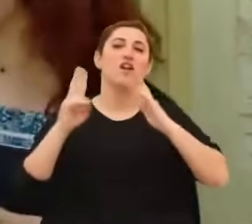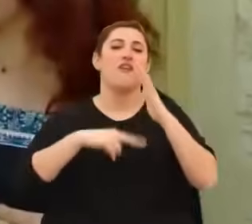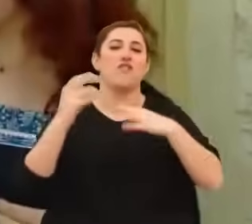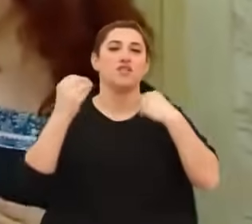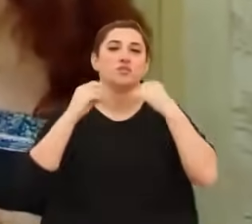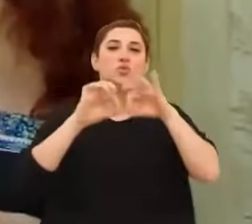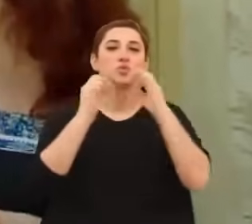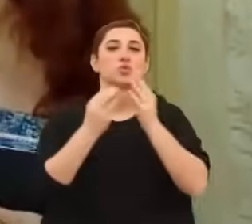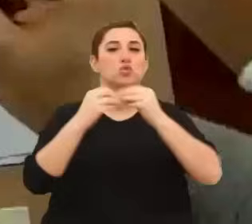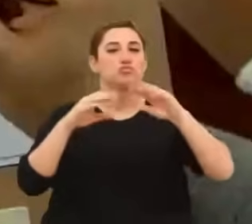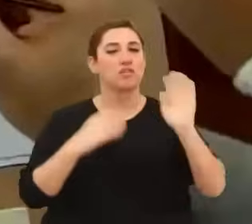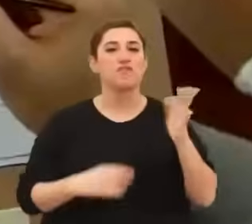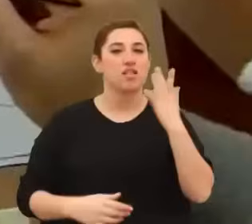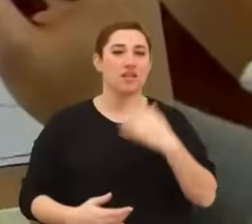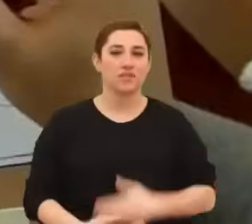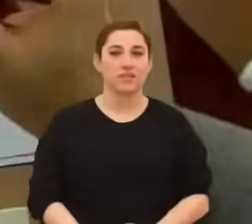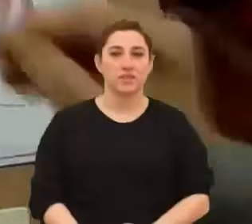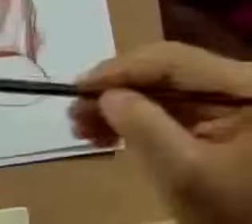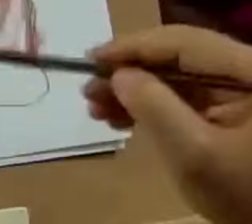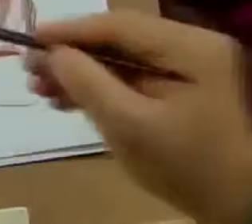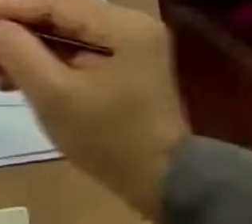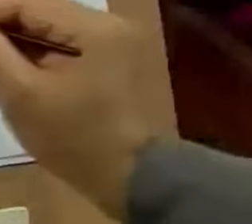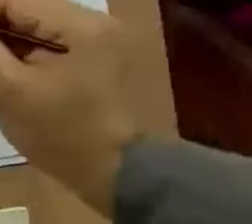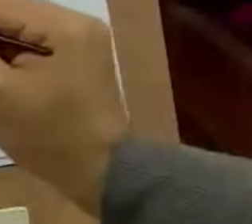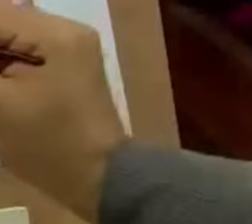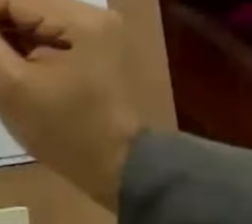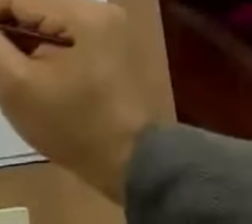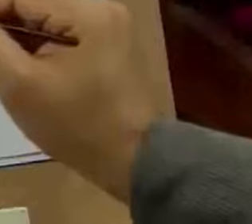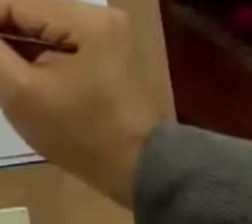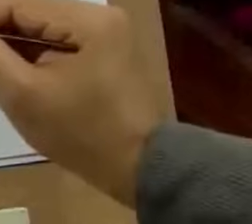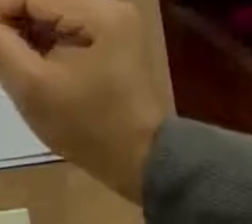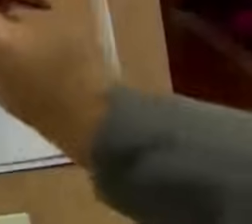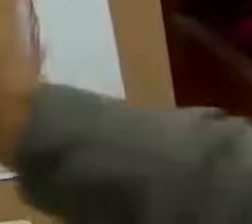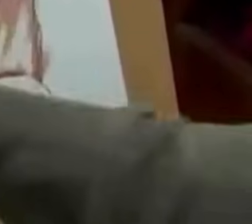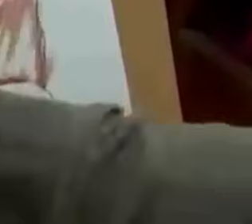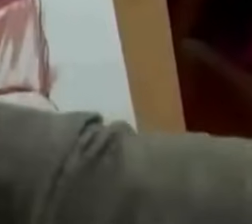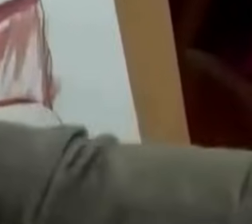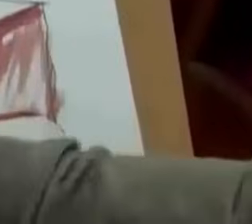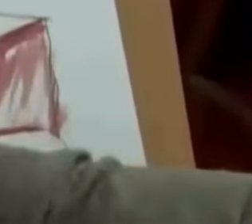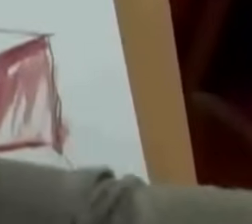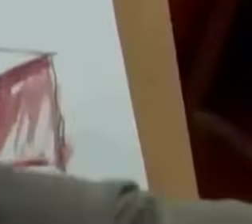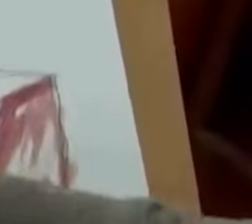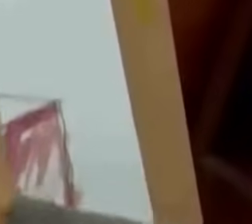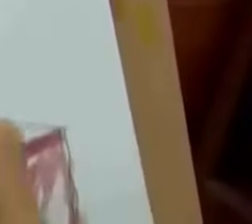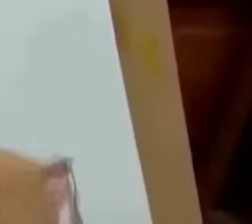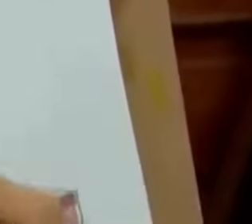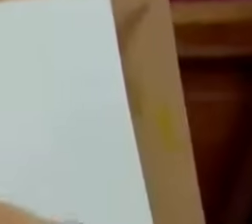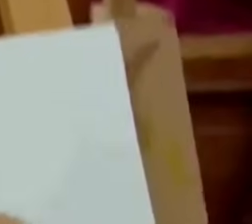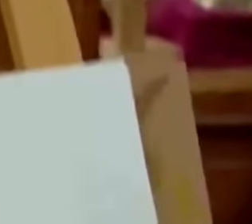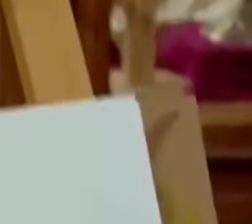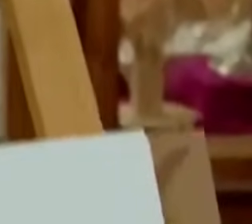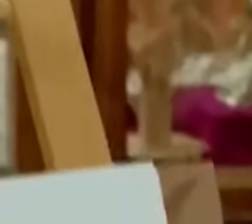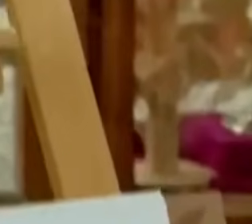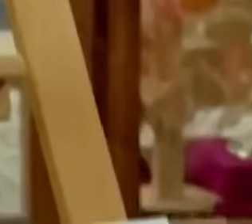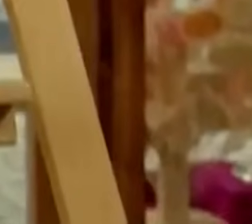Uzun bir kahvaltı yapacağım. Bizi çok iyi mutlular falan. Sami pastanede. Şövalyeye sıkıştırdığı resim kağıdına ilkokul düzeyinde resim yapıyor.